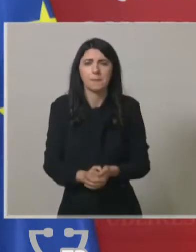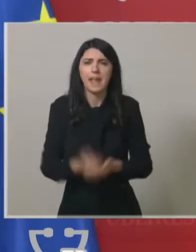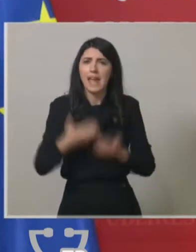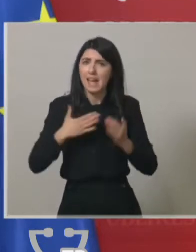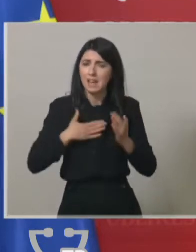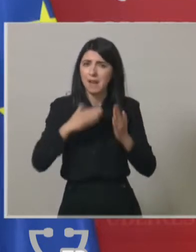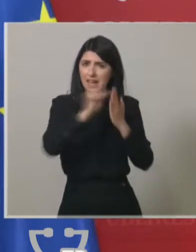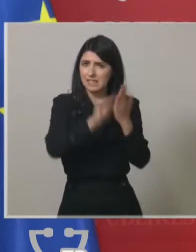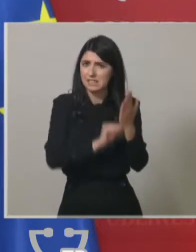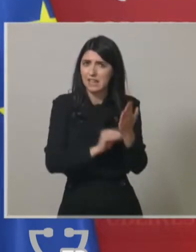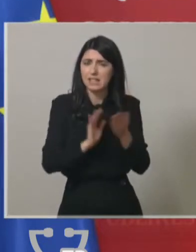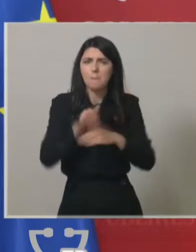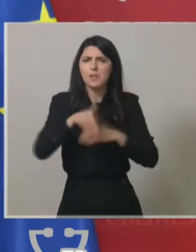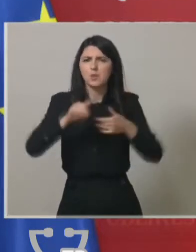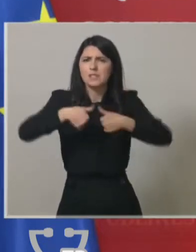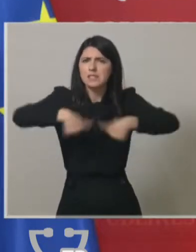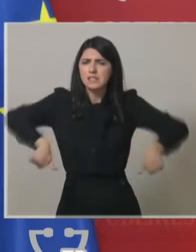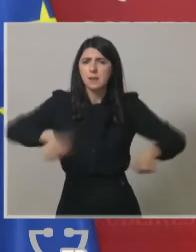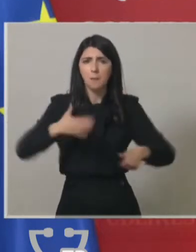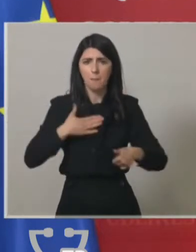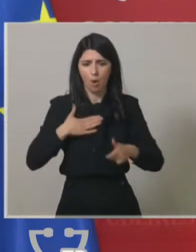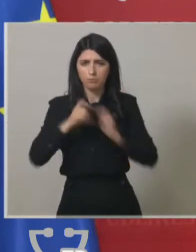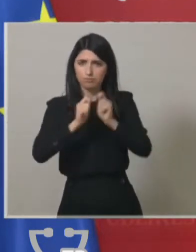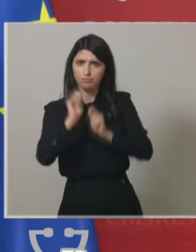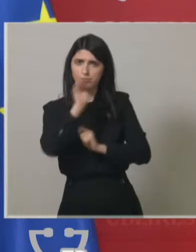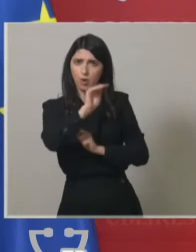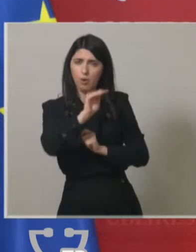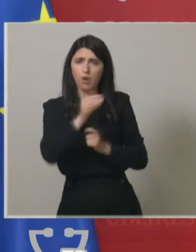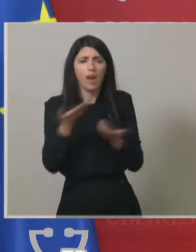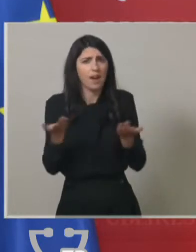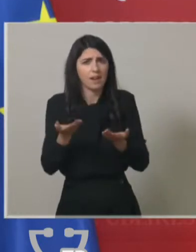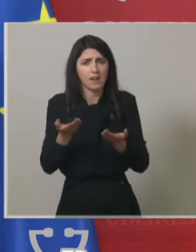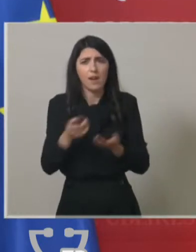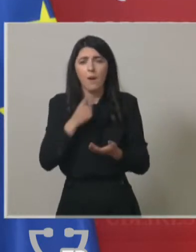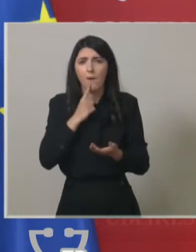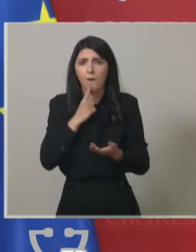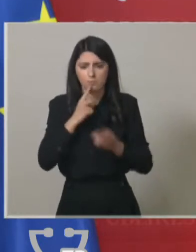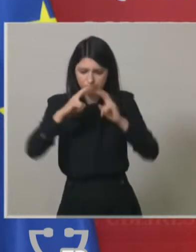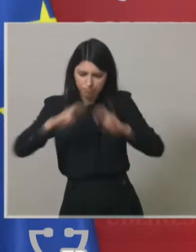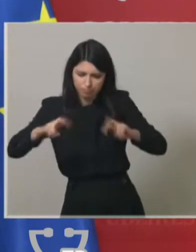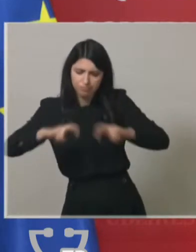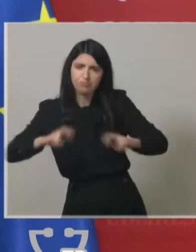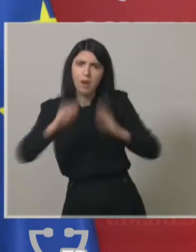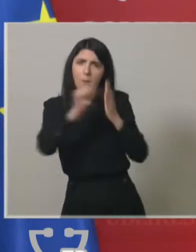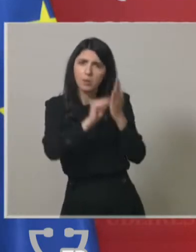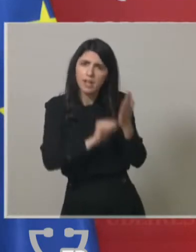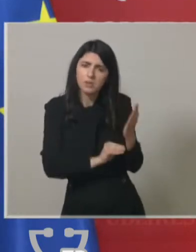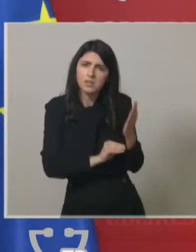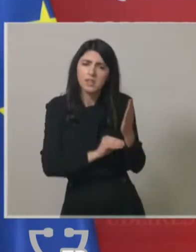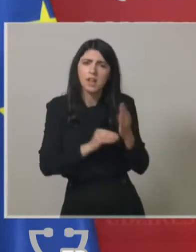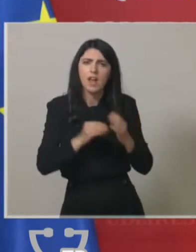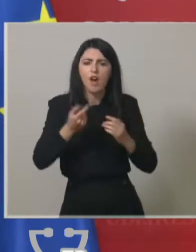Имено регистрацијата се врши преку системот Мој термин, кој што ги анализира податоците во однос